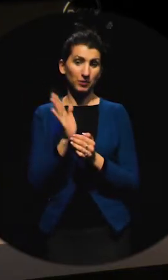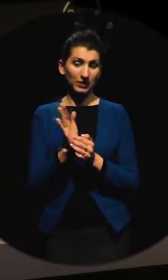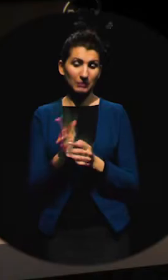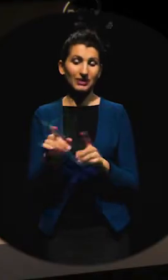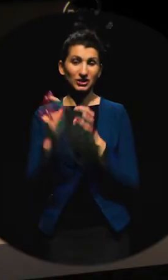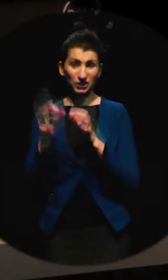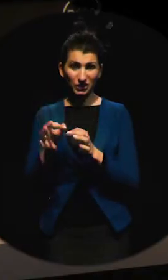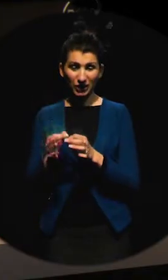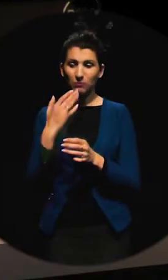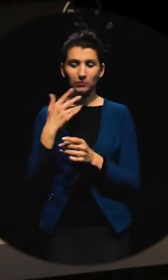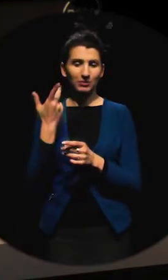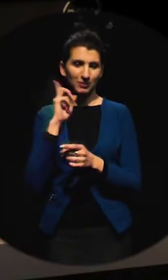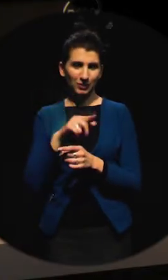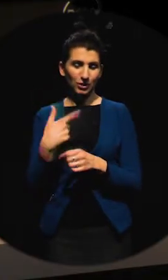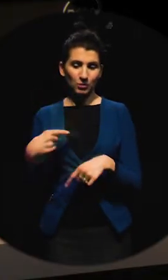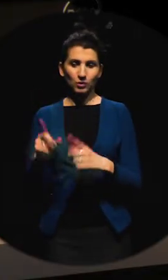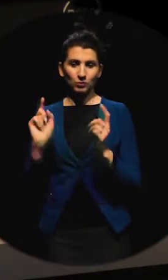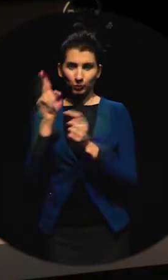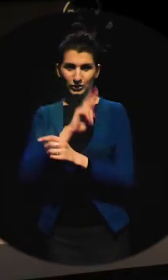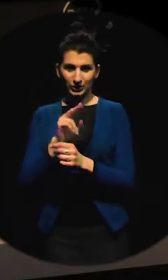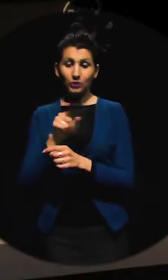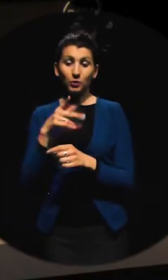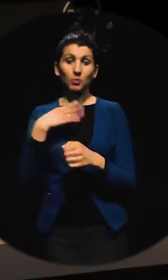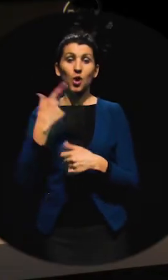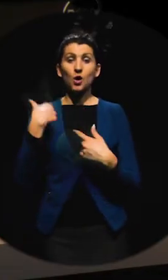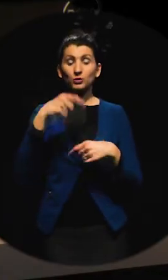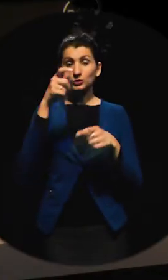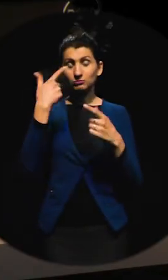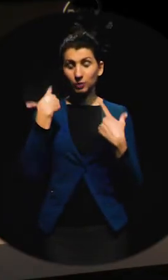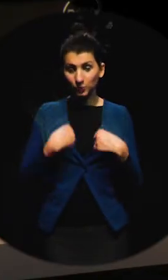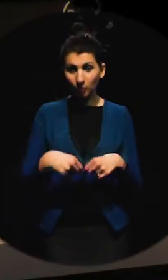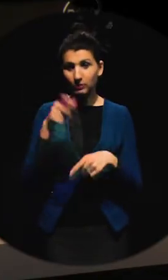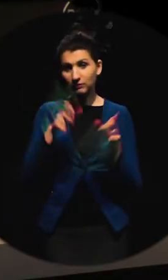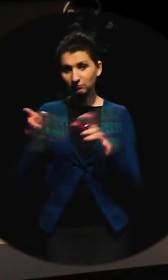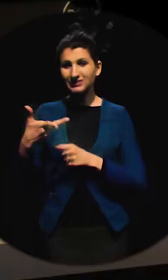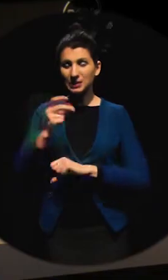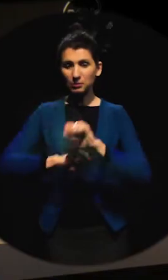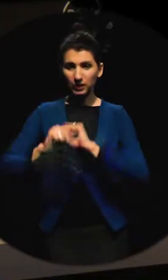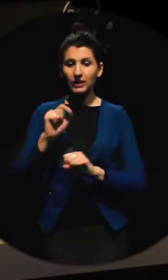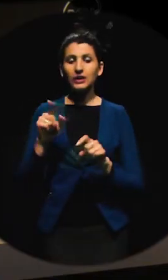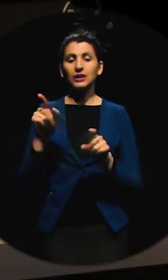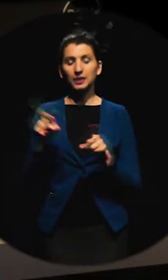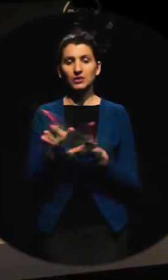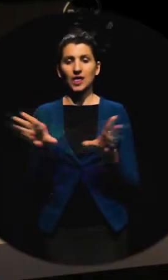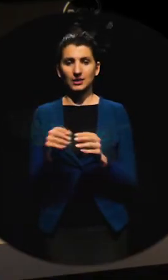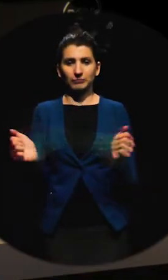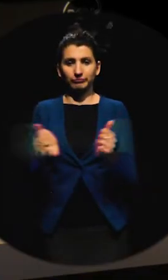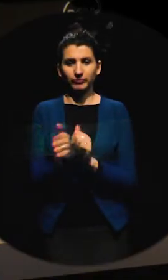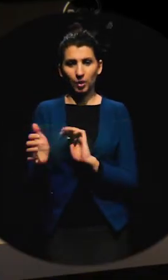dzisiaj mówi się już o tym przede wszystkim jako o proteście osób z niepełnosprawnościami i ich opiekunów, więc tutaj mamy na pierwszym miejscu jakby ten